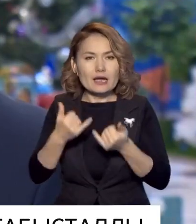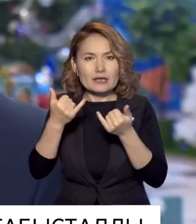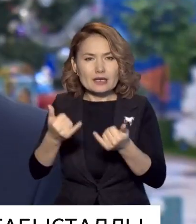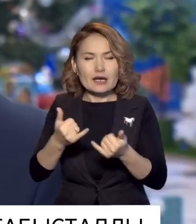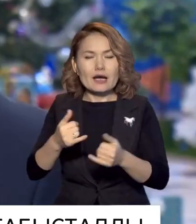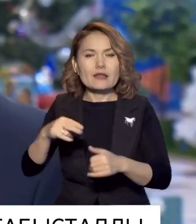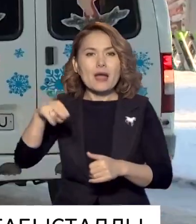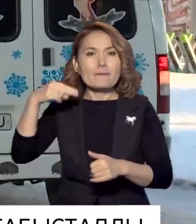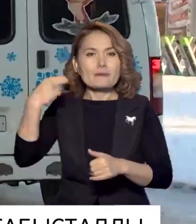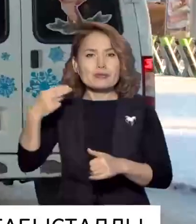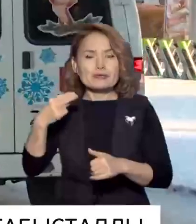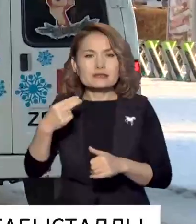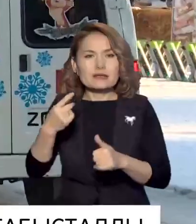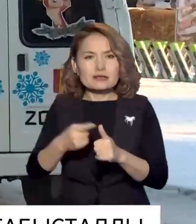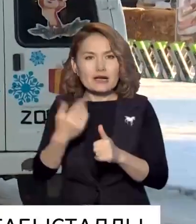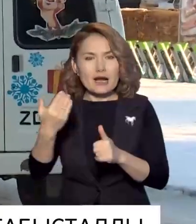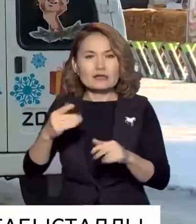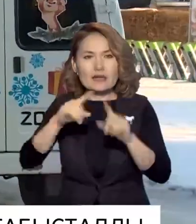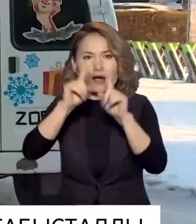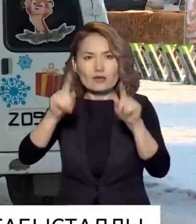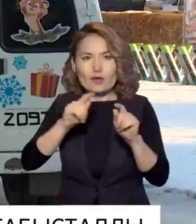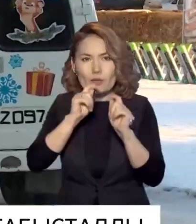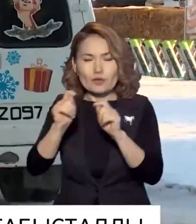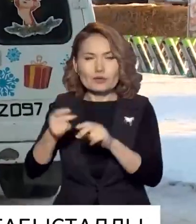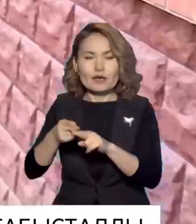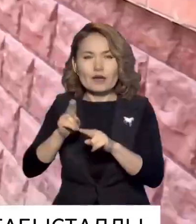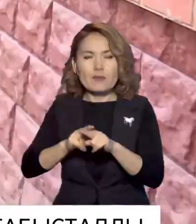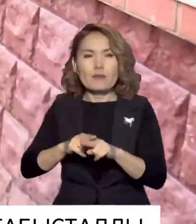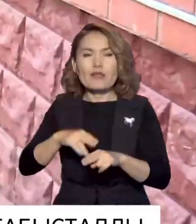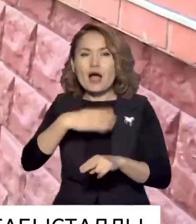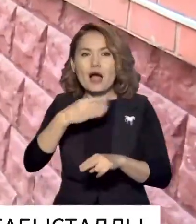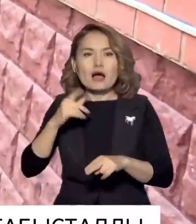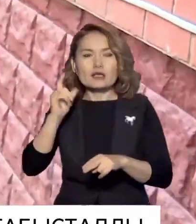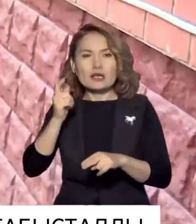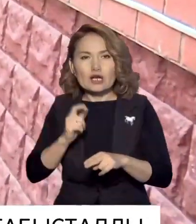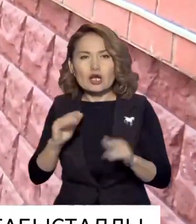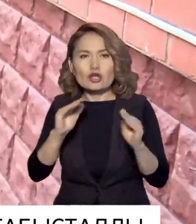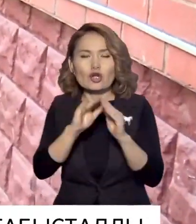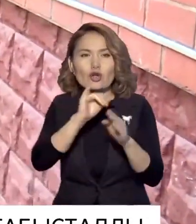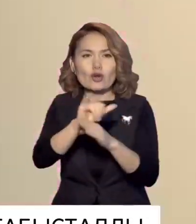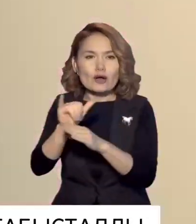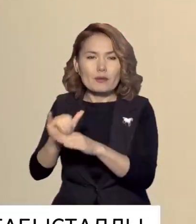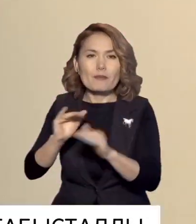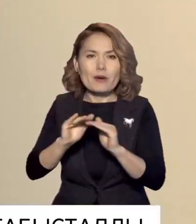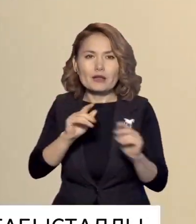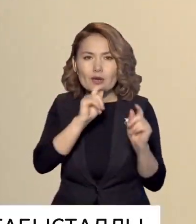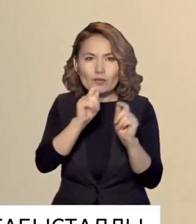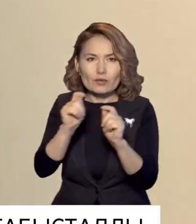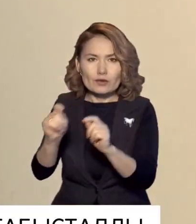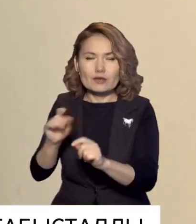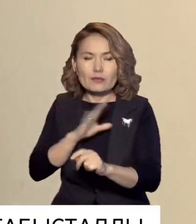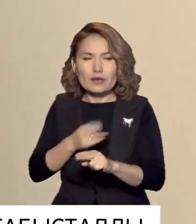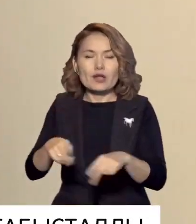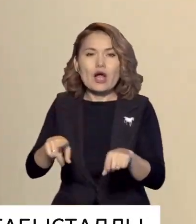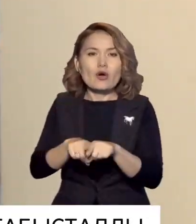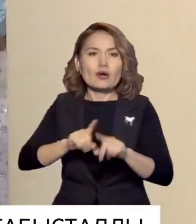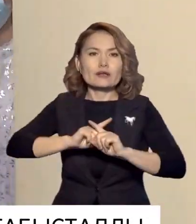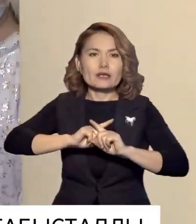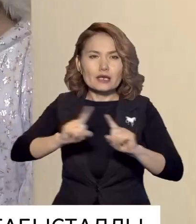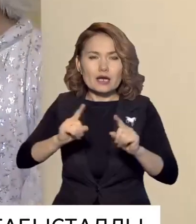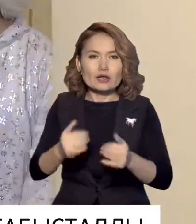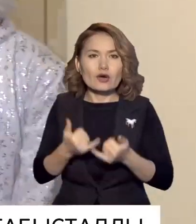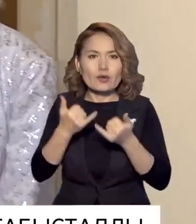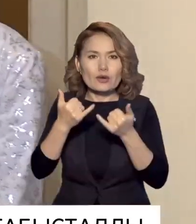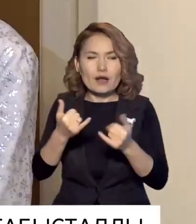атымыздан сертификат. Шараның ашылуынан кейін Аяз ата мен Ақшақар үйді аралап бүлдіршіндерге сый-сияпаттарды табыс етті. Осында ерекше құрметке